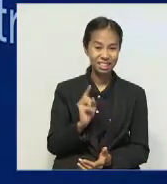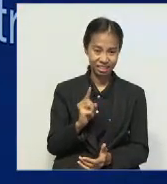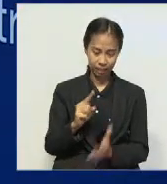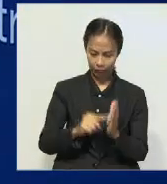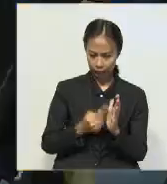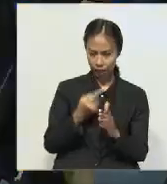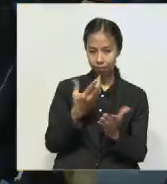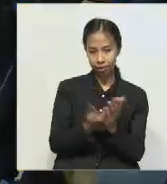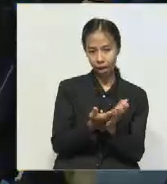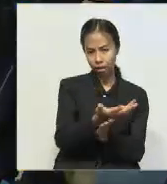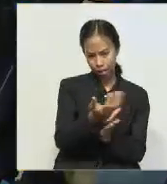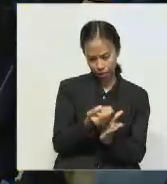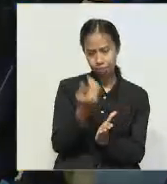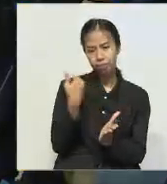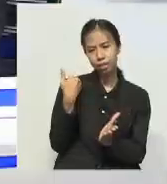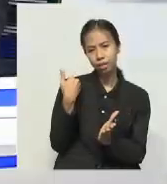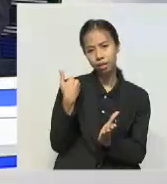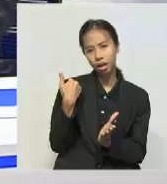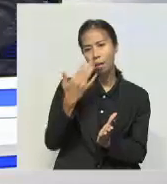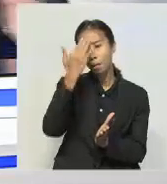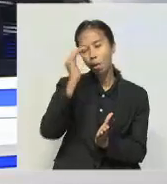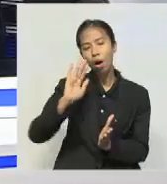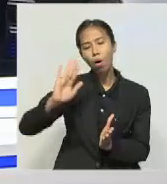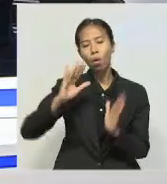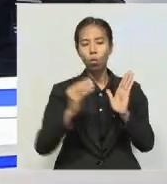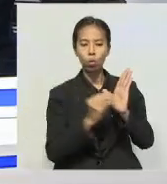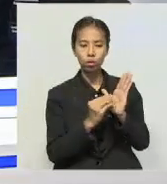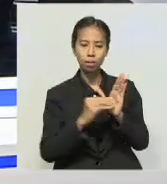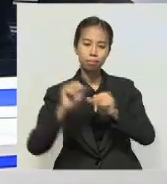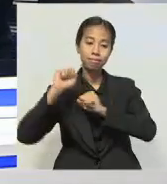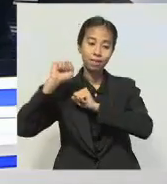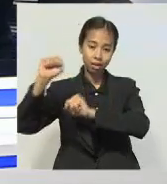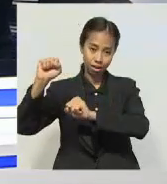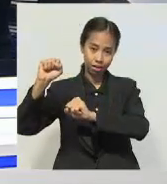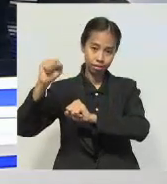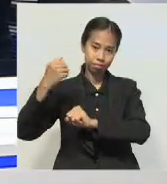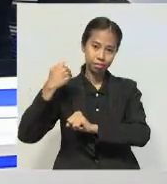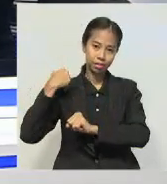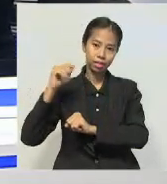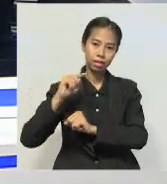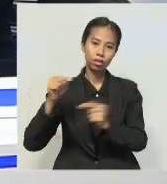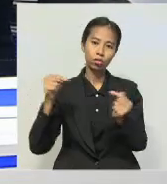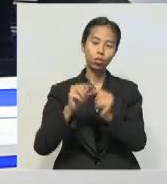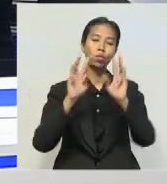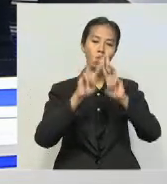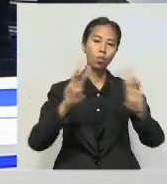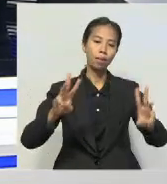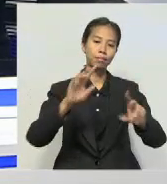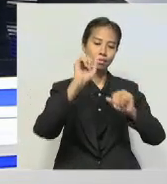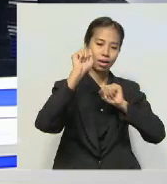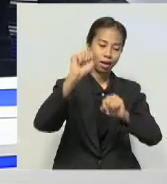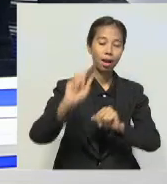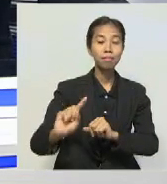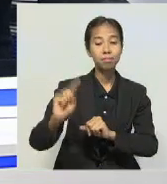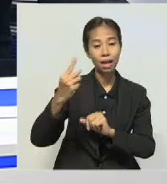ต่ปี2537แล้ว มันเป็นประกาศของทางกรุงเทพมหานครนะครับเวลาเขามีการประกาศเขาก็จะไปแปะไว้ในหน้าเว็บไซต์ว่านี่คือประกาศ